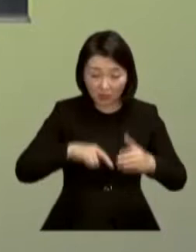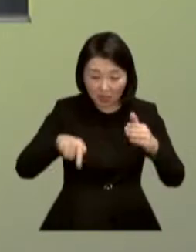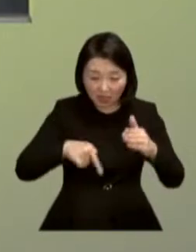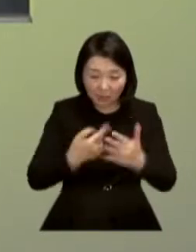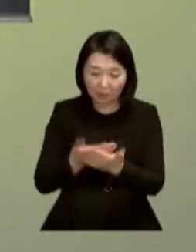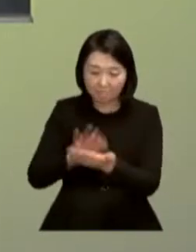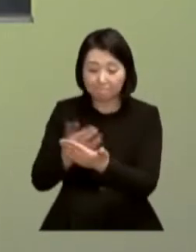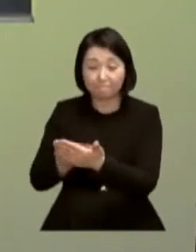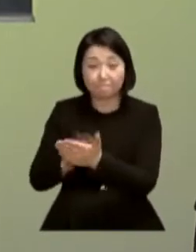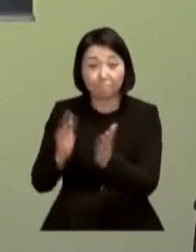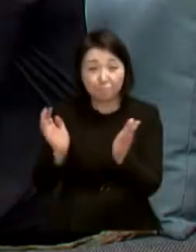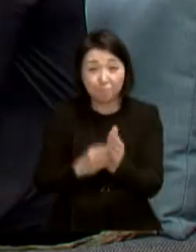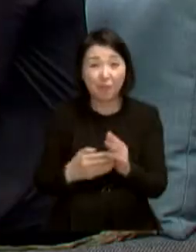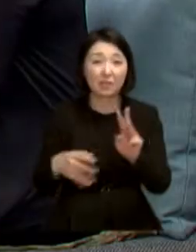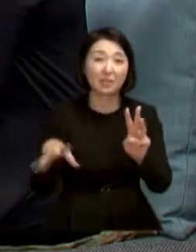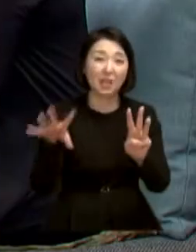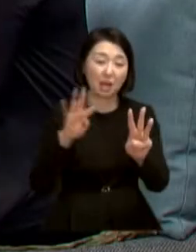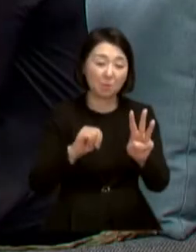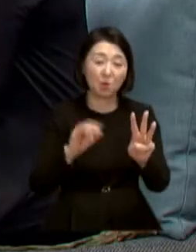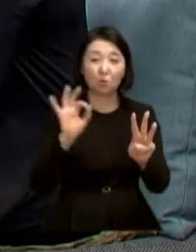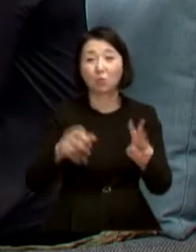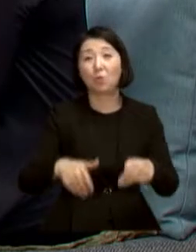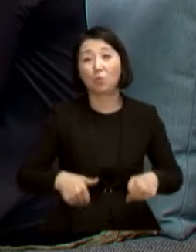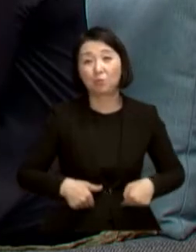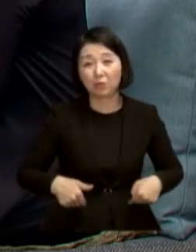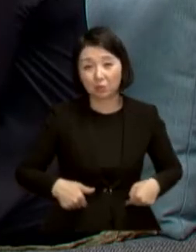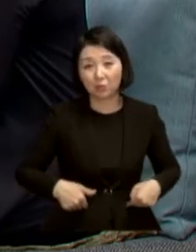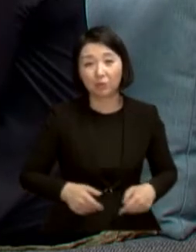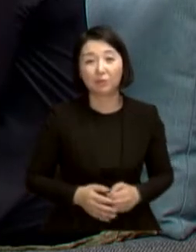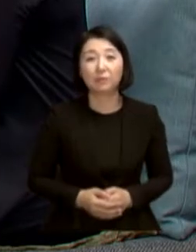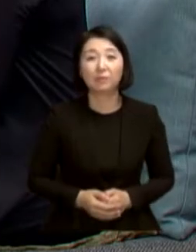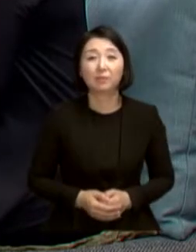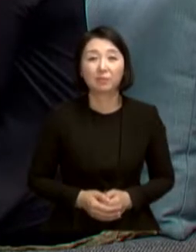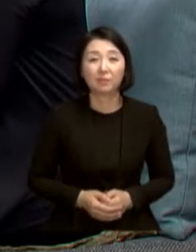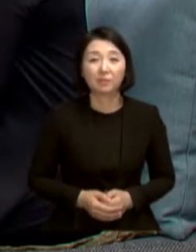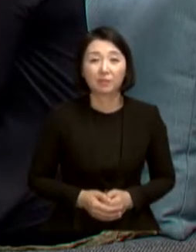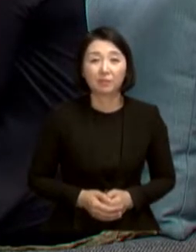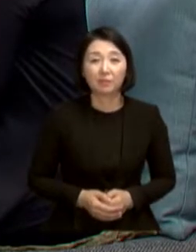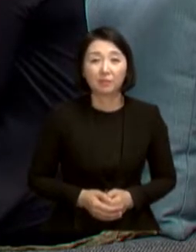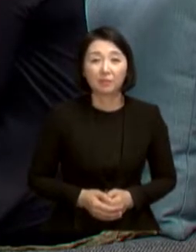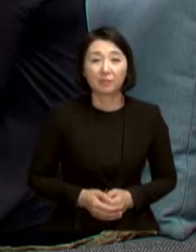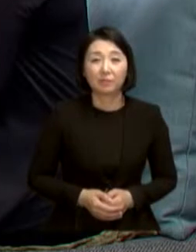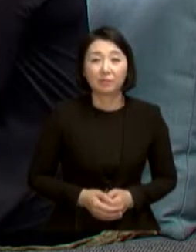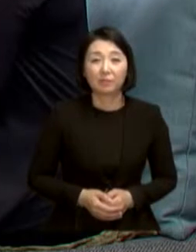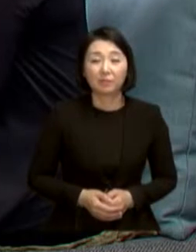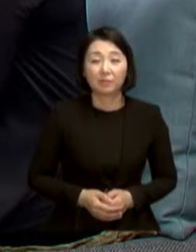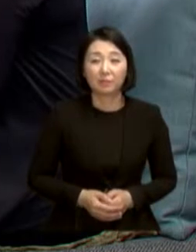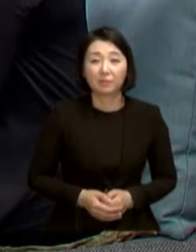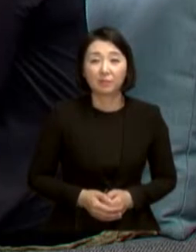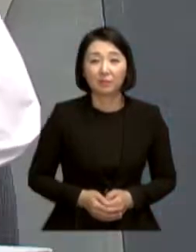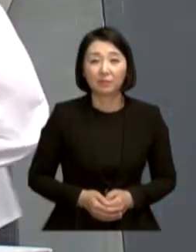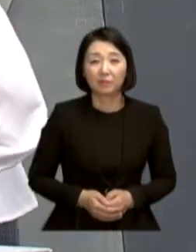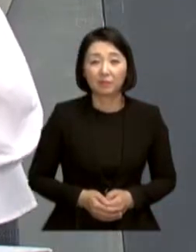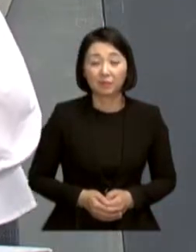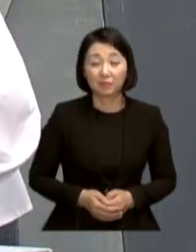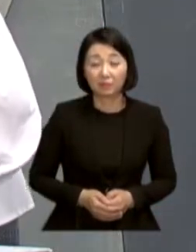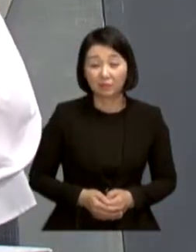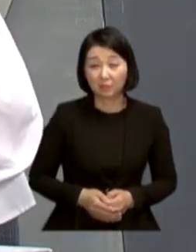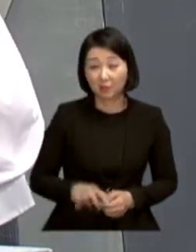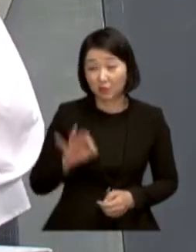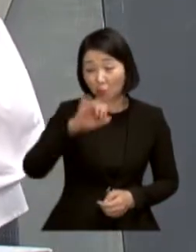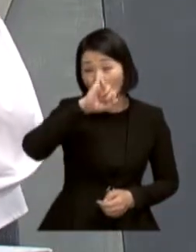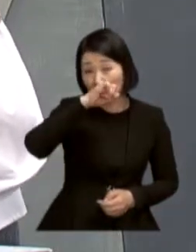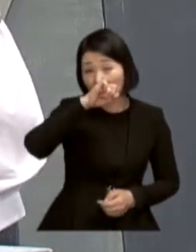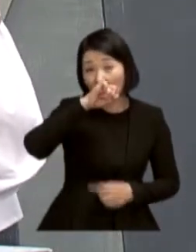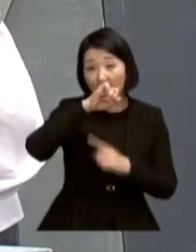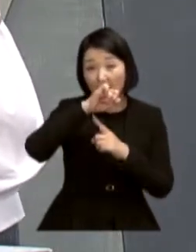정도의 비용이 필요한데 그 계획에 맞춰서 저희가 지금 준비하고 있습니다. 네. 그러니까 뭐